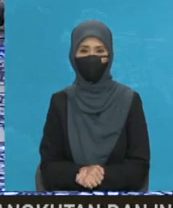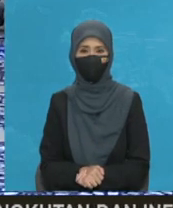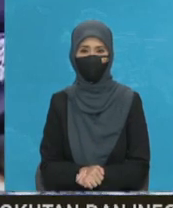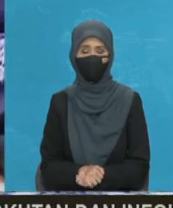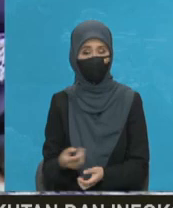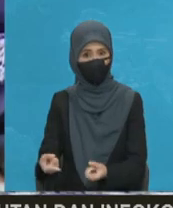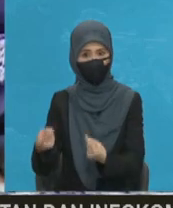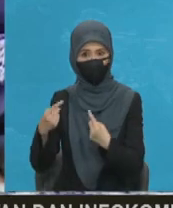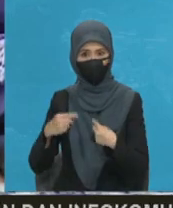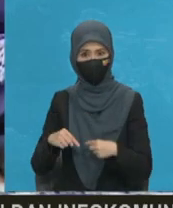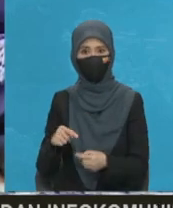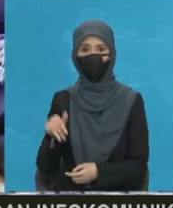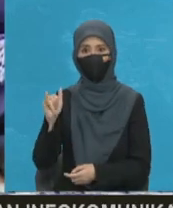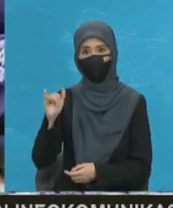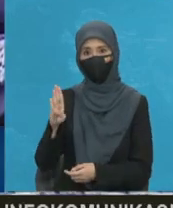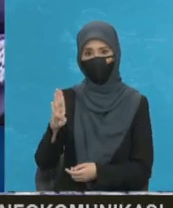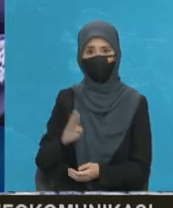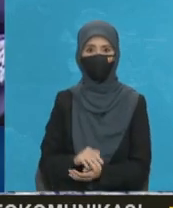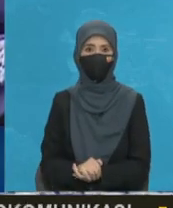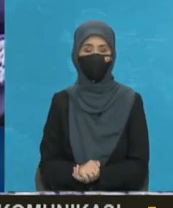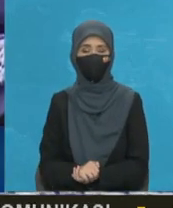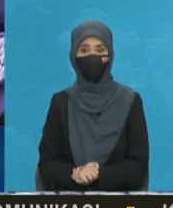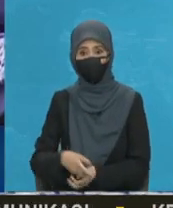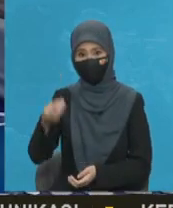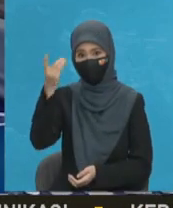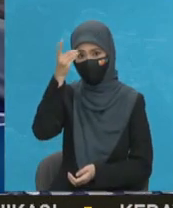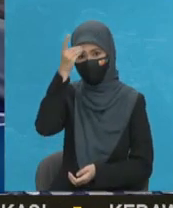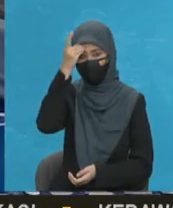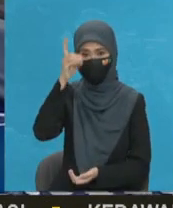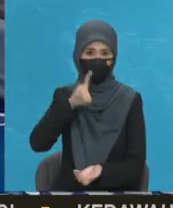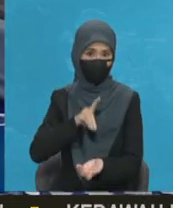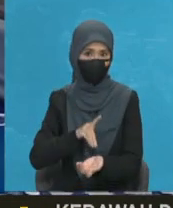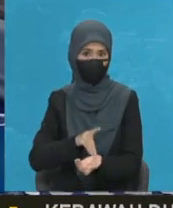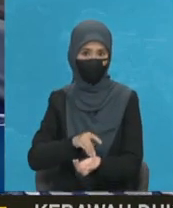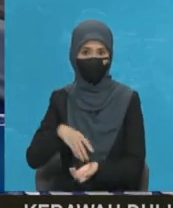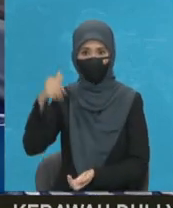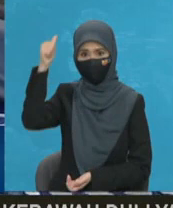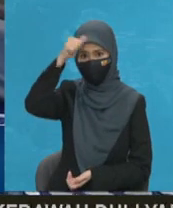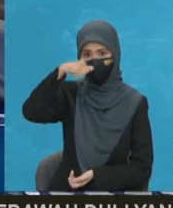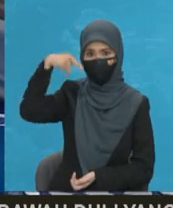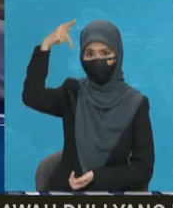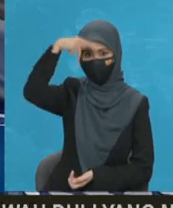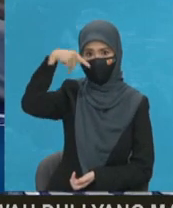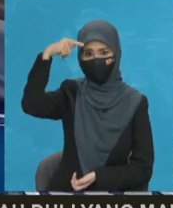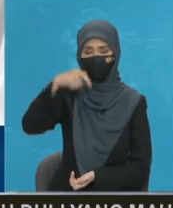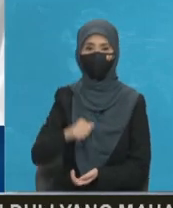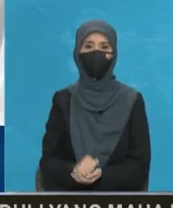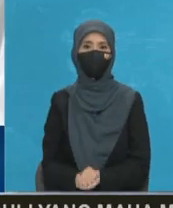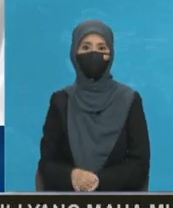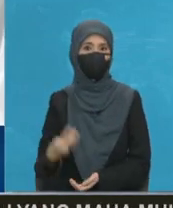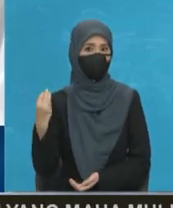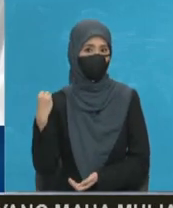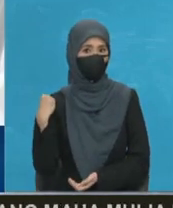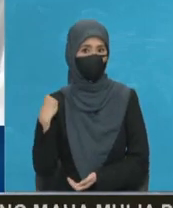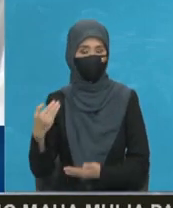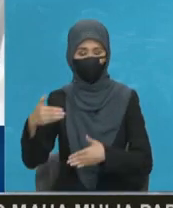Hai hadir yang terhormat biar orang kaya sedih karena Datuk Seri Setia Doktor Haji Abu Bakar Bin Haji Apong menteri harimau